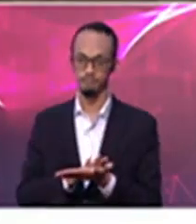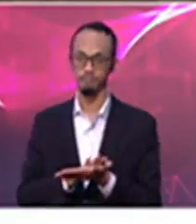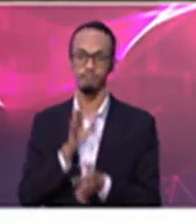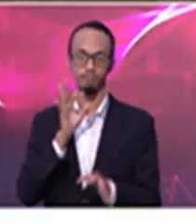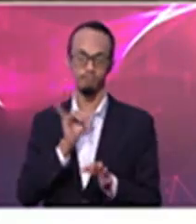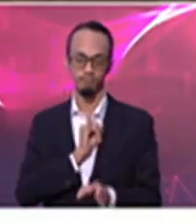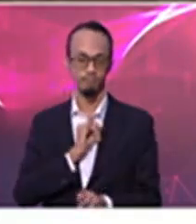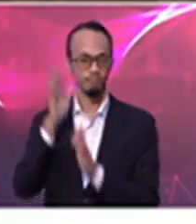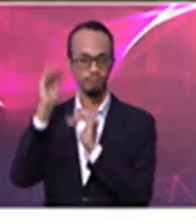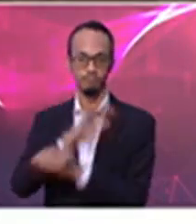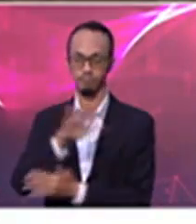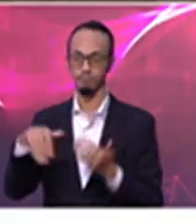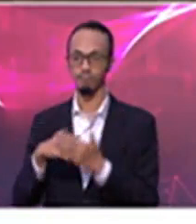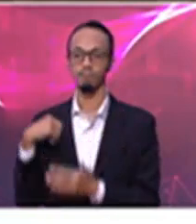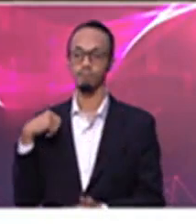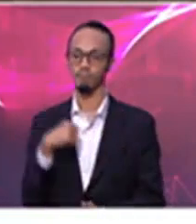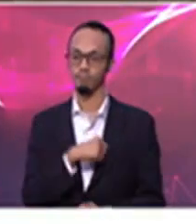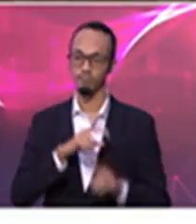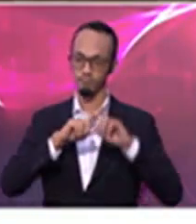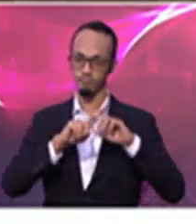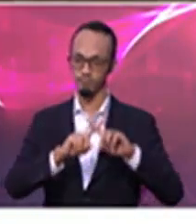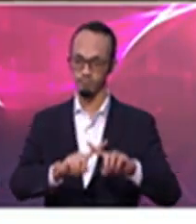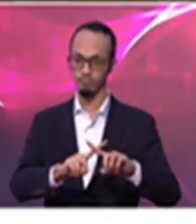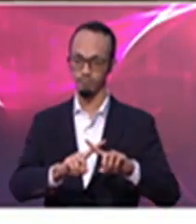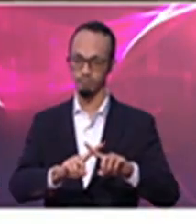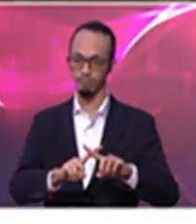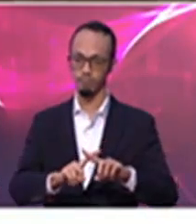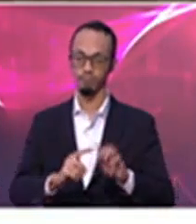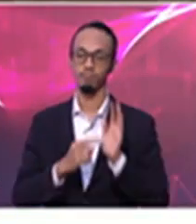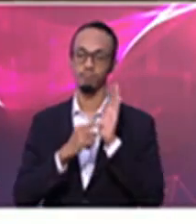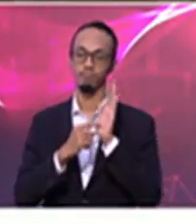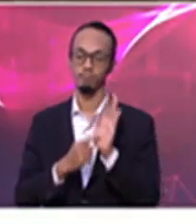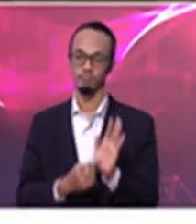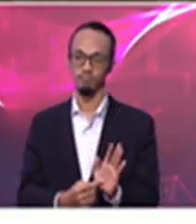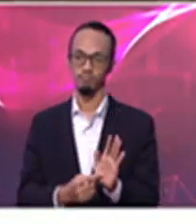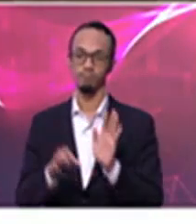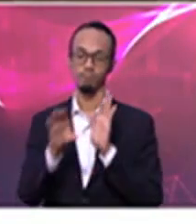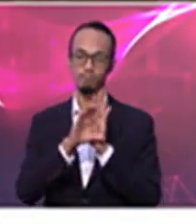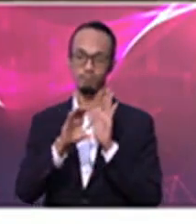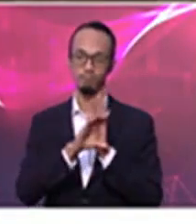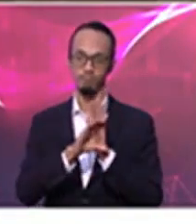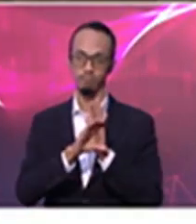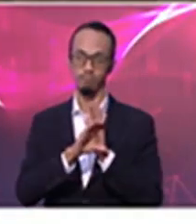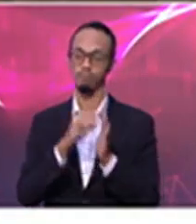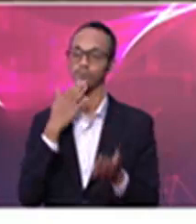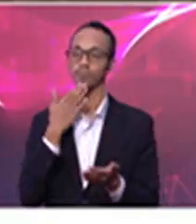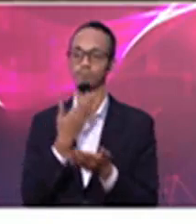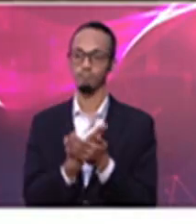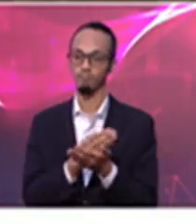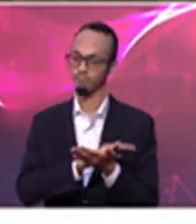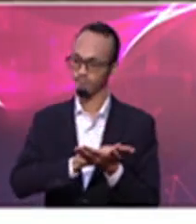yang sem ahli dewan akan Tunjukkan contoh taladan yang